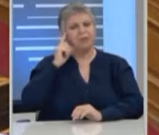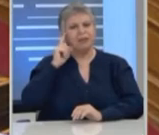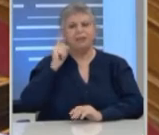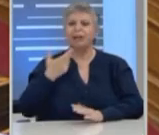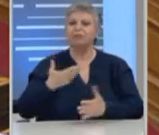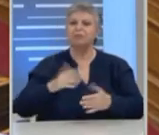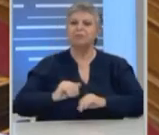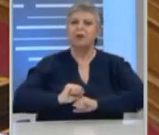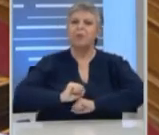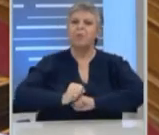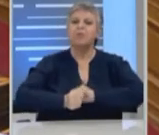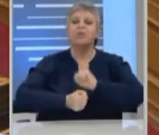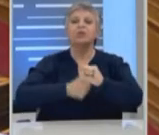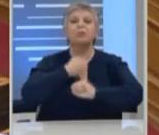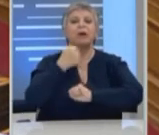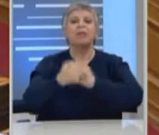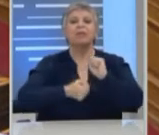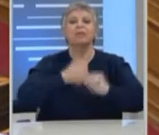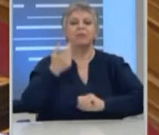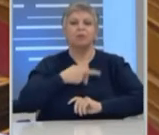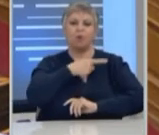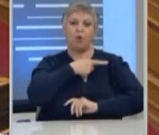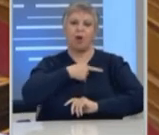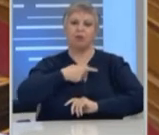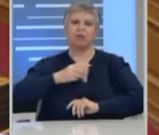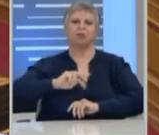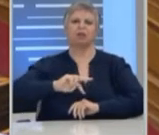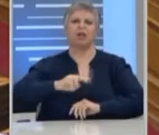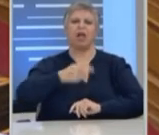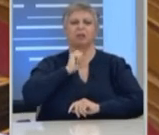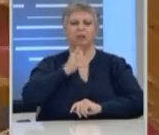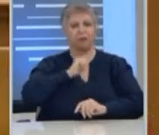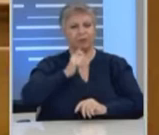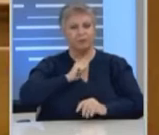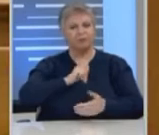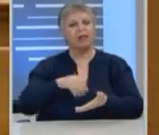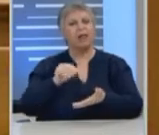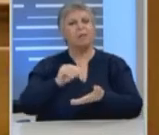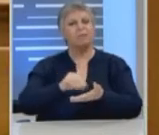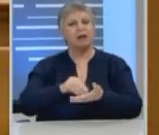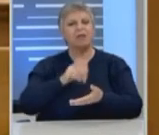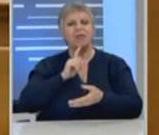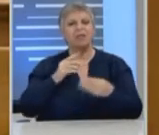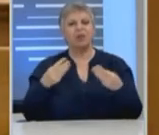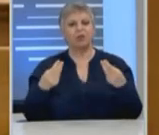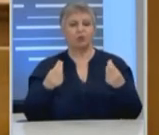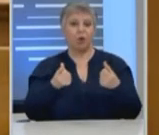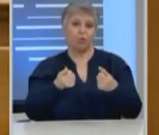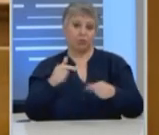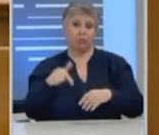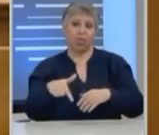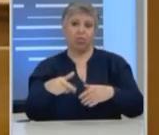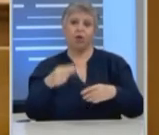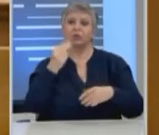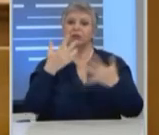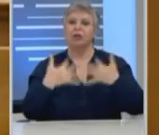κατέβαλε ο αρχηγός της αξιωματικής αντιπολίτευσης για άλλη μια φορά σε αυτήν εδώ την αίθουσα